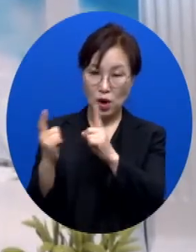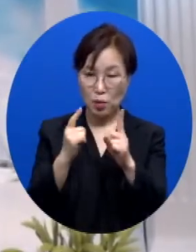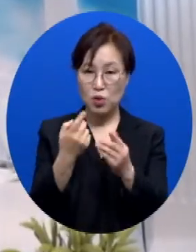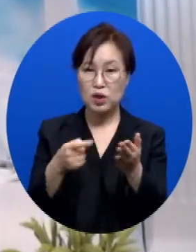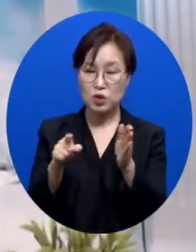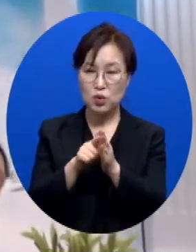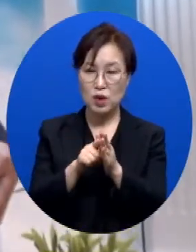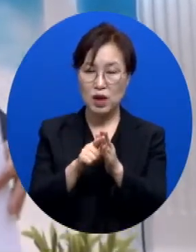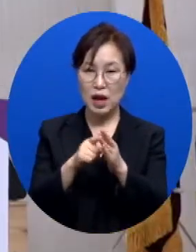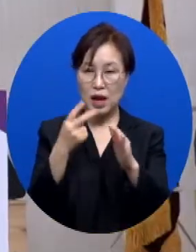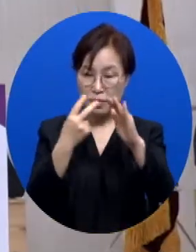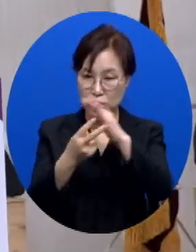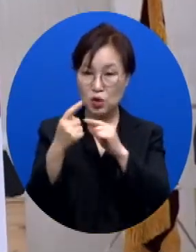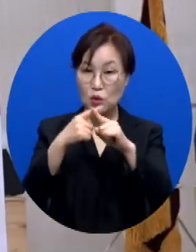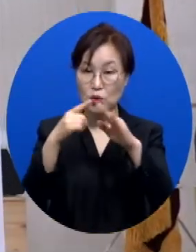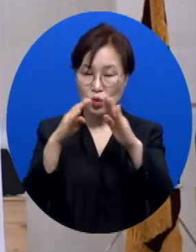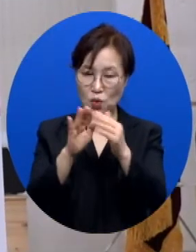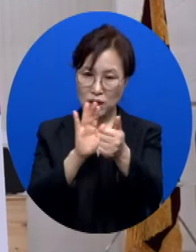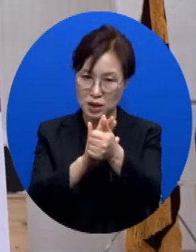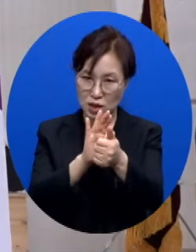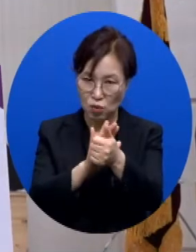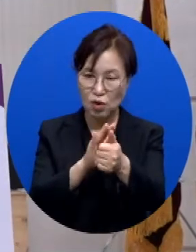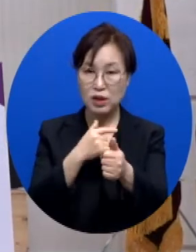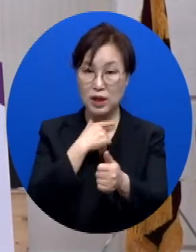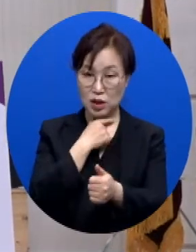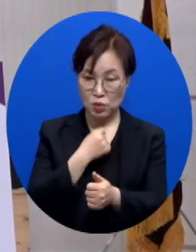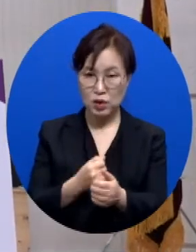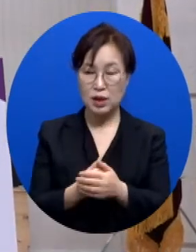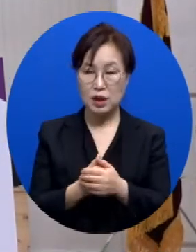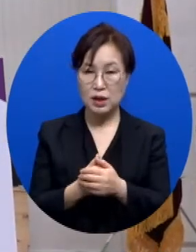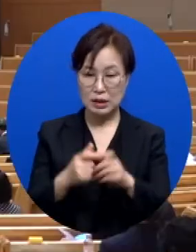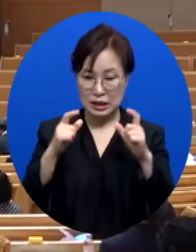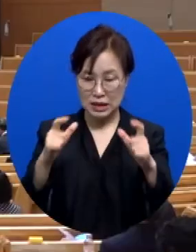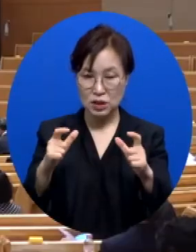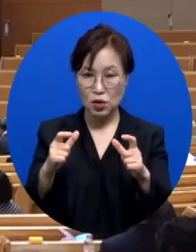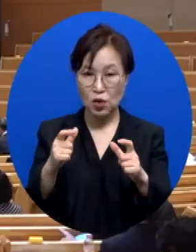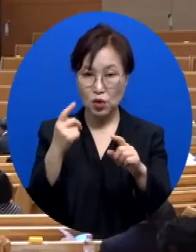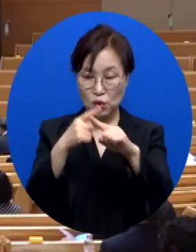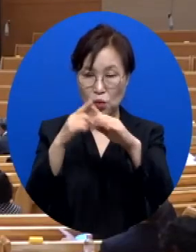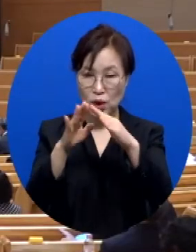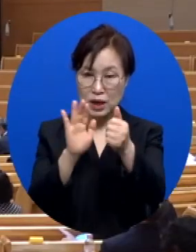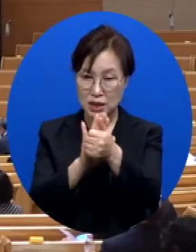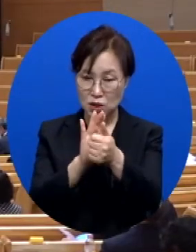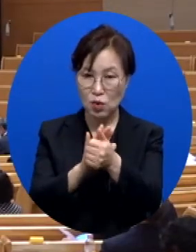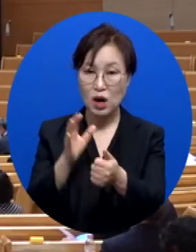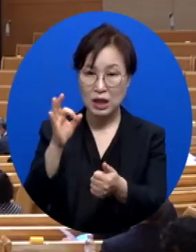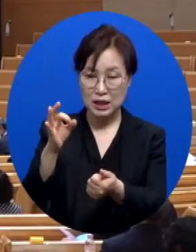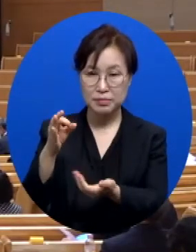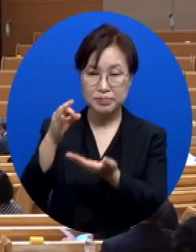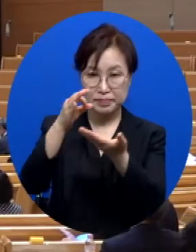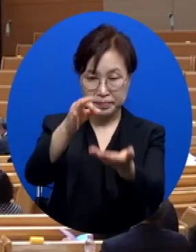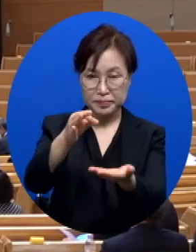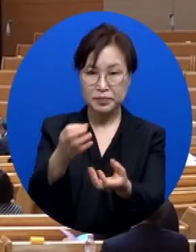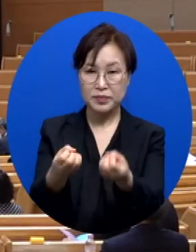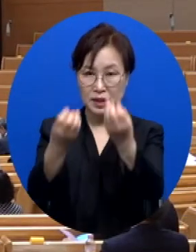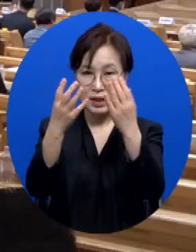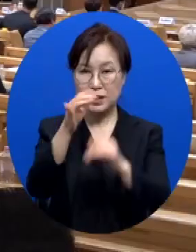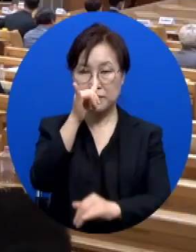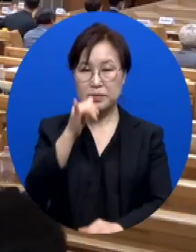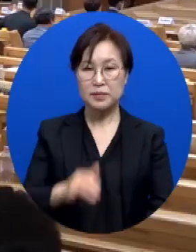지원에 중점을 두겠다 고 전해 시며 여주 지방비 정 교배 후원을 위한 지원금 전달식을 가졌습니다